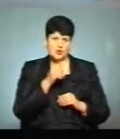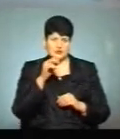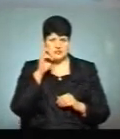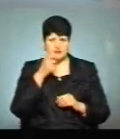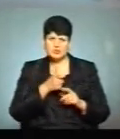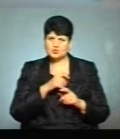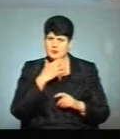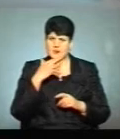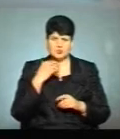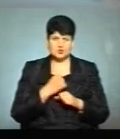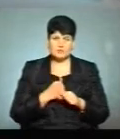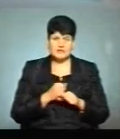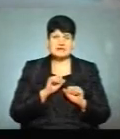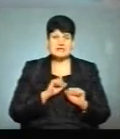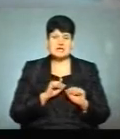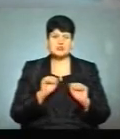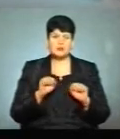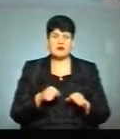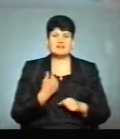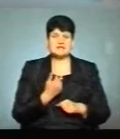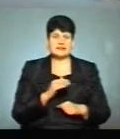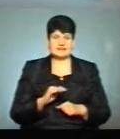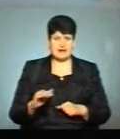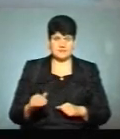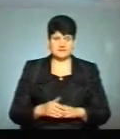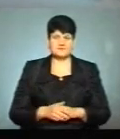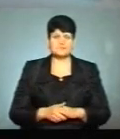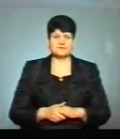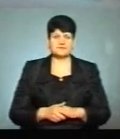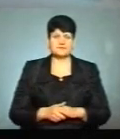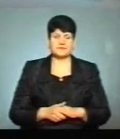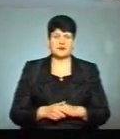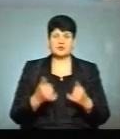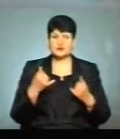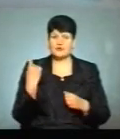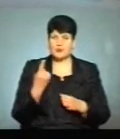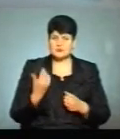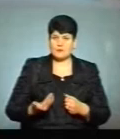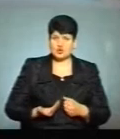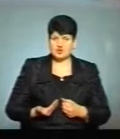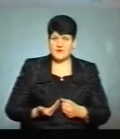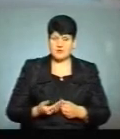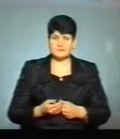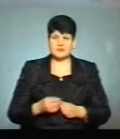багато зробила для захисту прав таких дітей. І сьогодні в області проживає